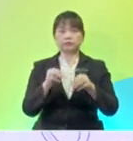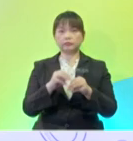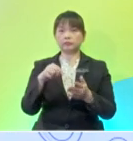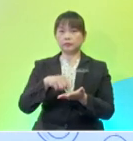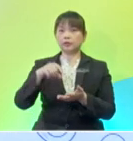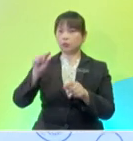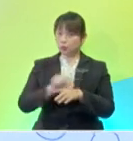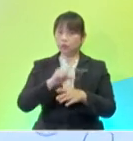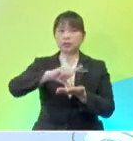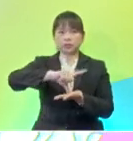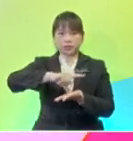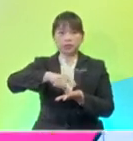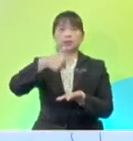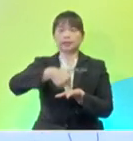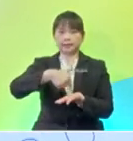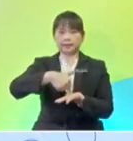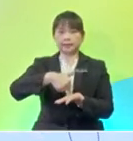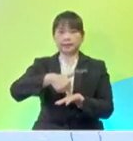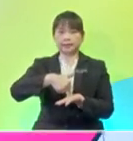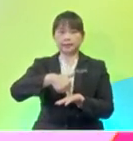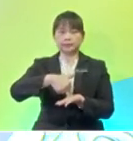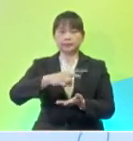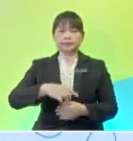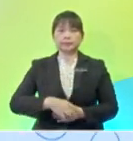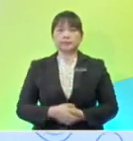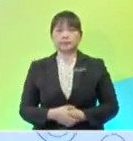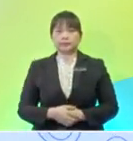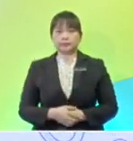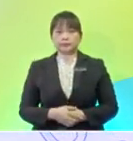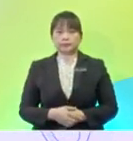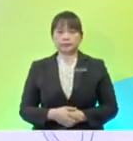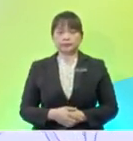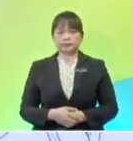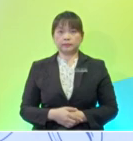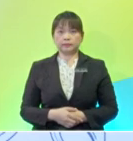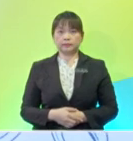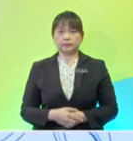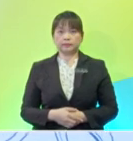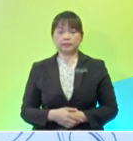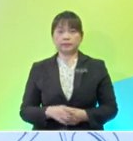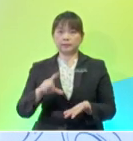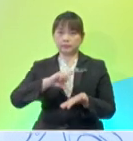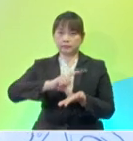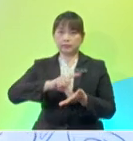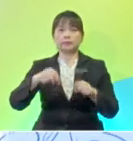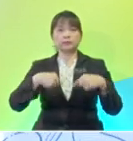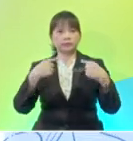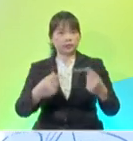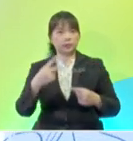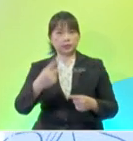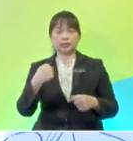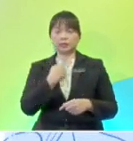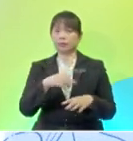lukis dari puncak pergi ke kita buat lengkung